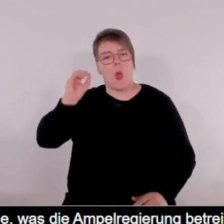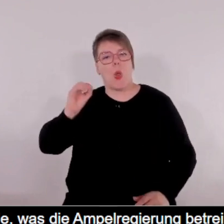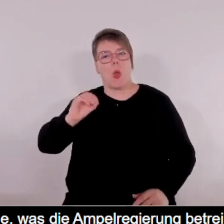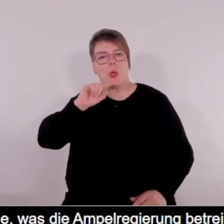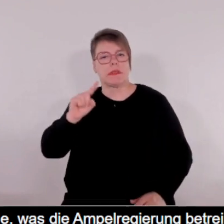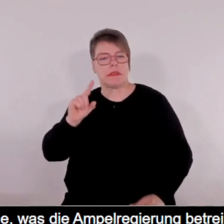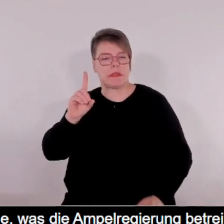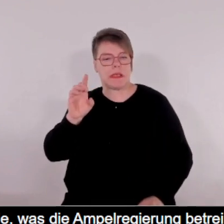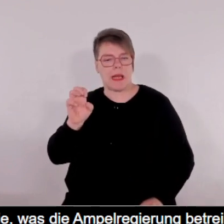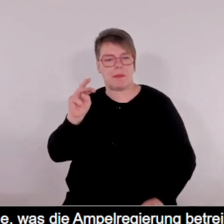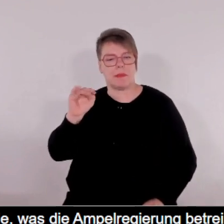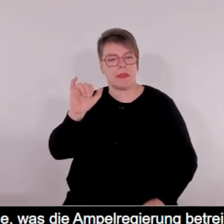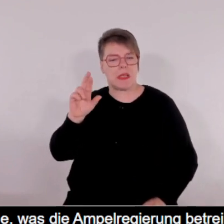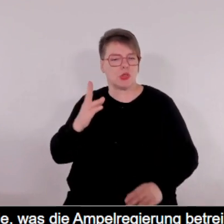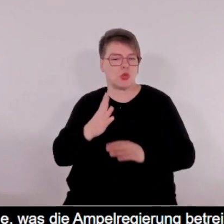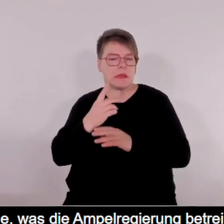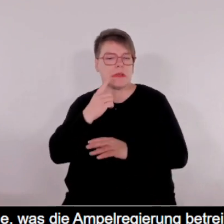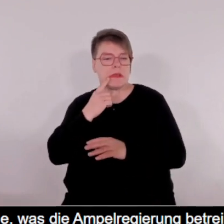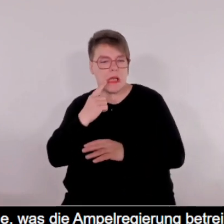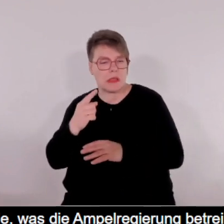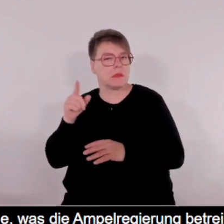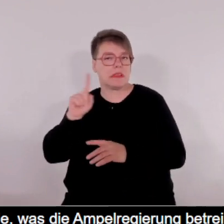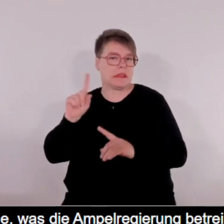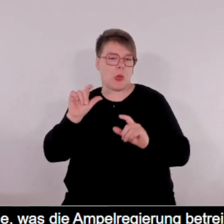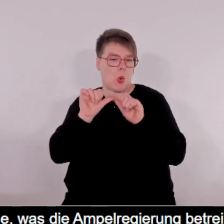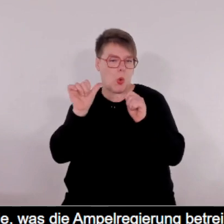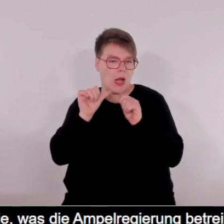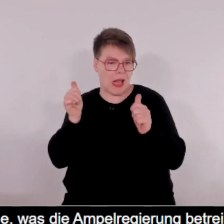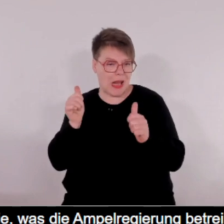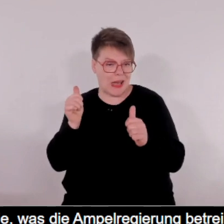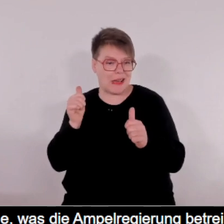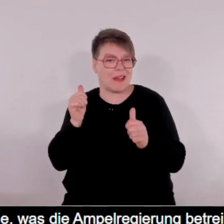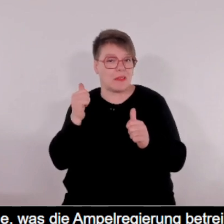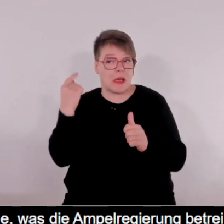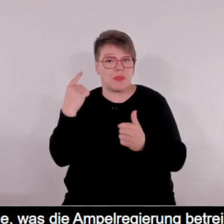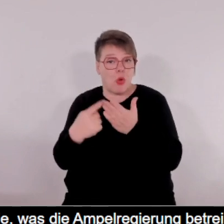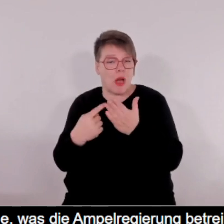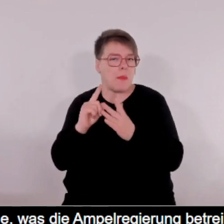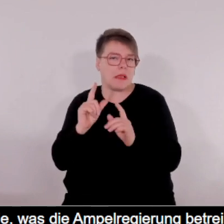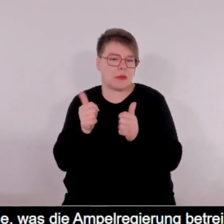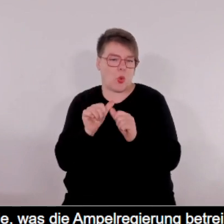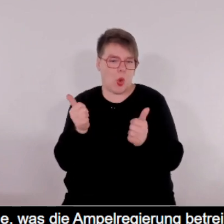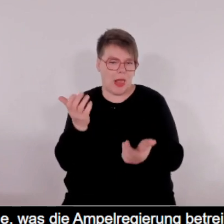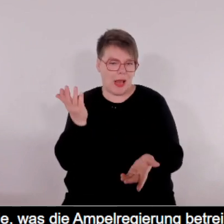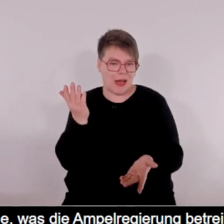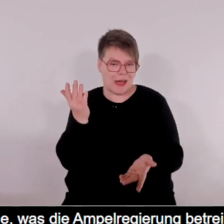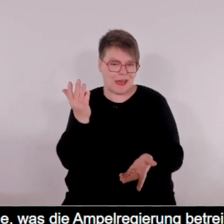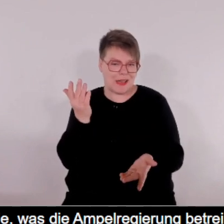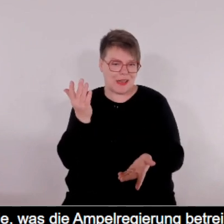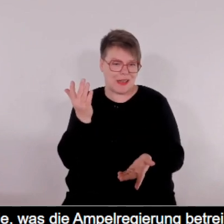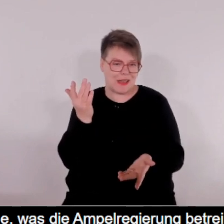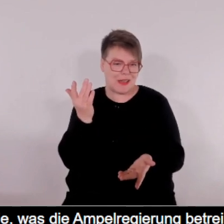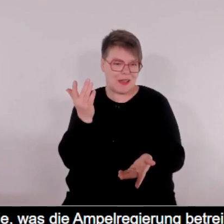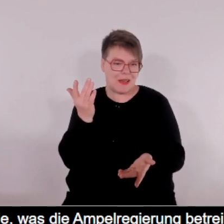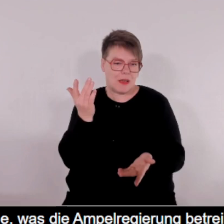dass die FDP hiermit jetzt von der Basis her sagt, sie sind nicht glücklich darüber, Lindner das aber trotzdem so bisher